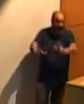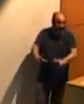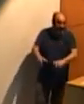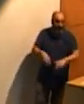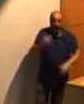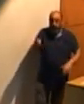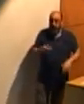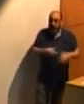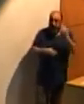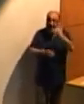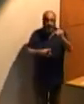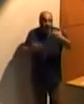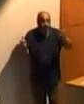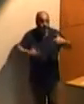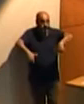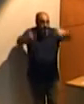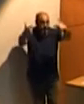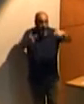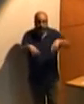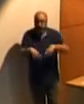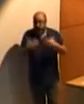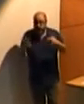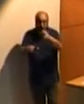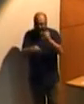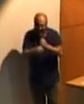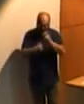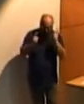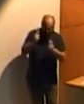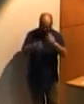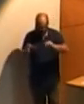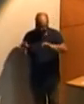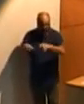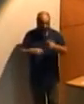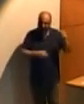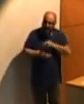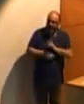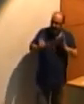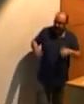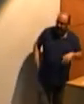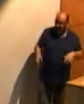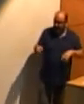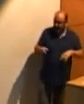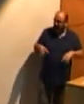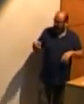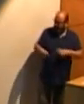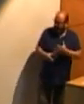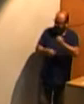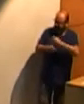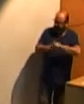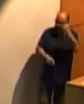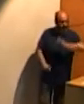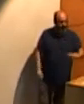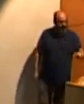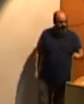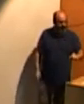en génie civil ou que sais-je encore dans vos travaux et dans vos recherches on vous dira jamais que vous jouez à dieu on ne